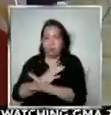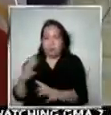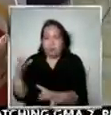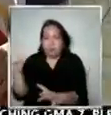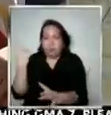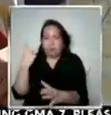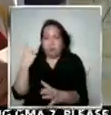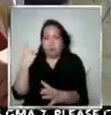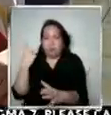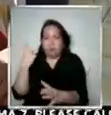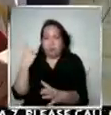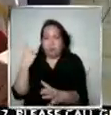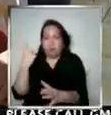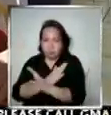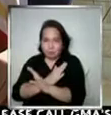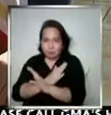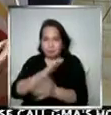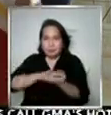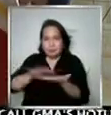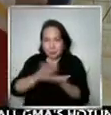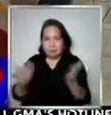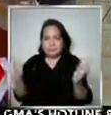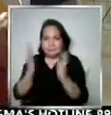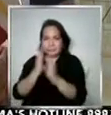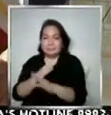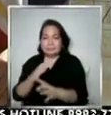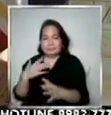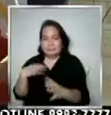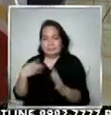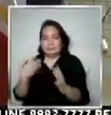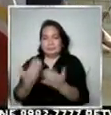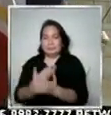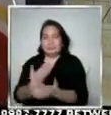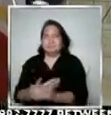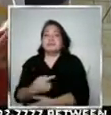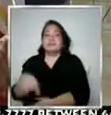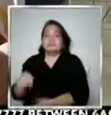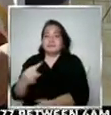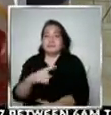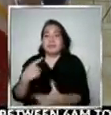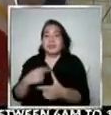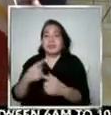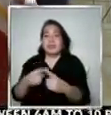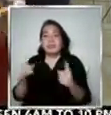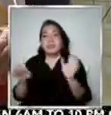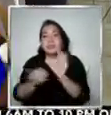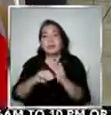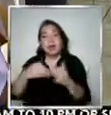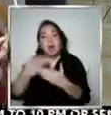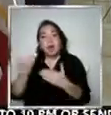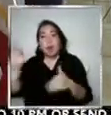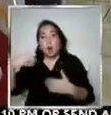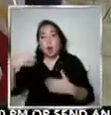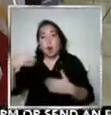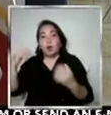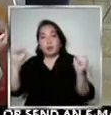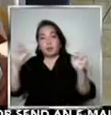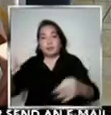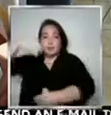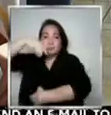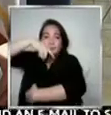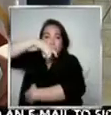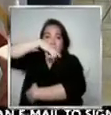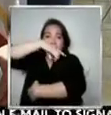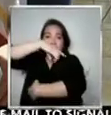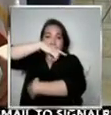At sa mga okasyon naman na ipinagdiriwang mismo sa loob ng simbahan na tulad na lamang ng binyag, bukod sa mga magulang, isang pares lamang